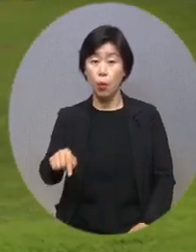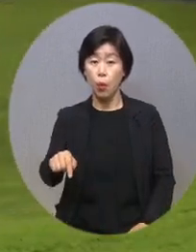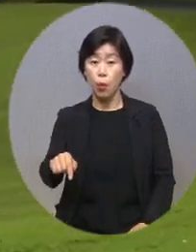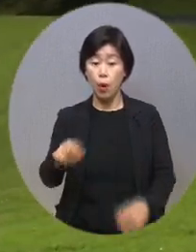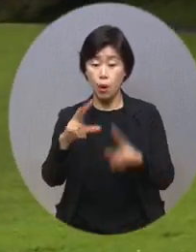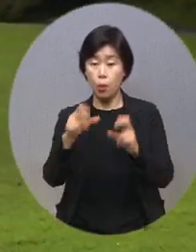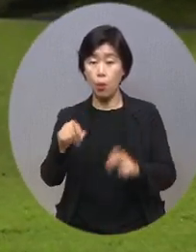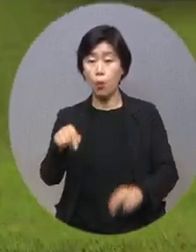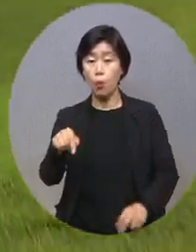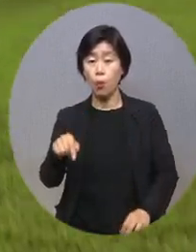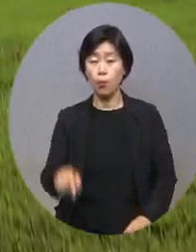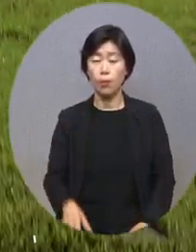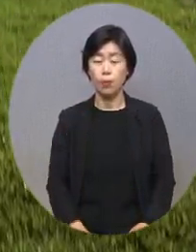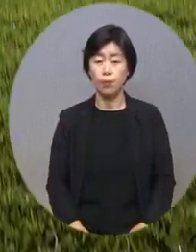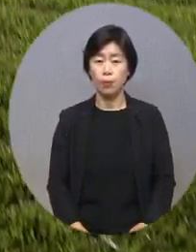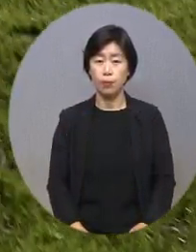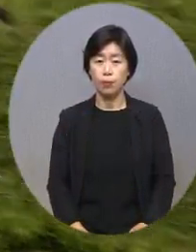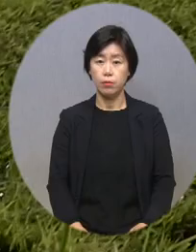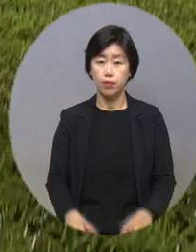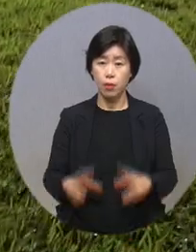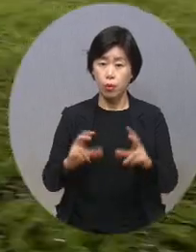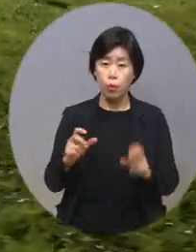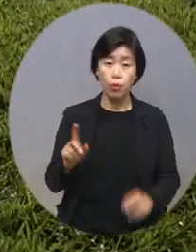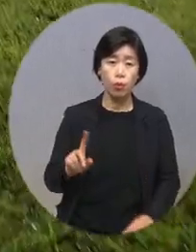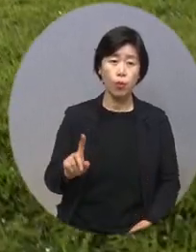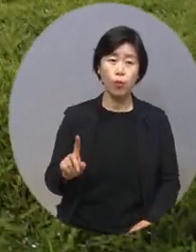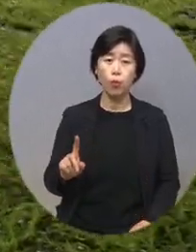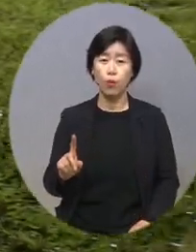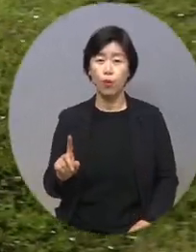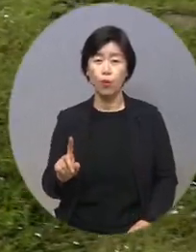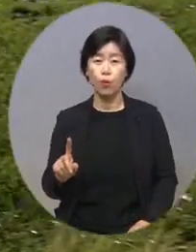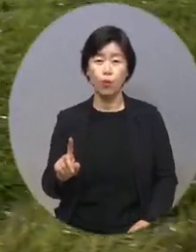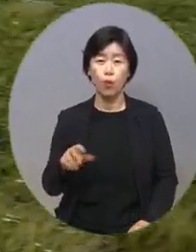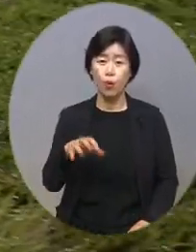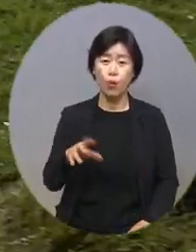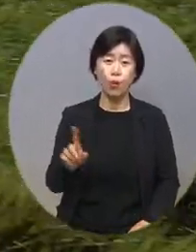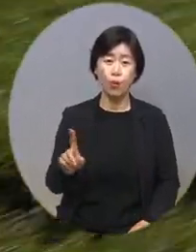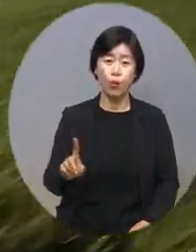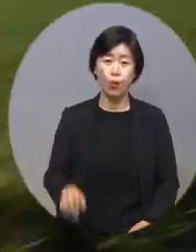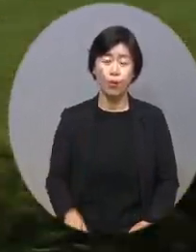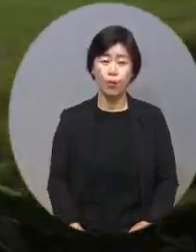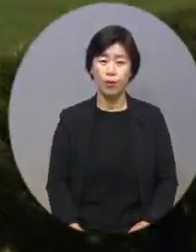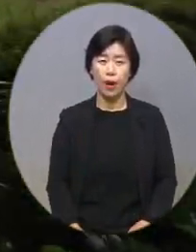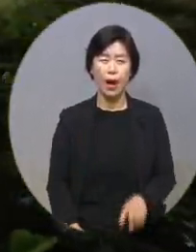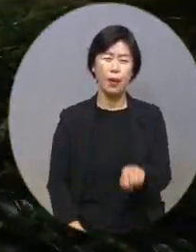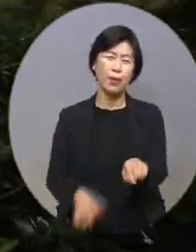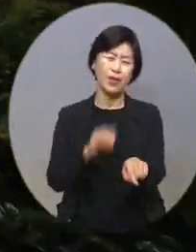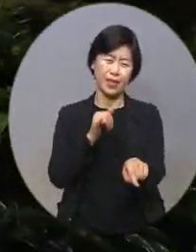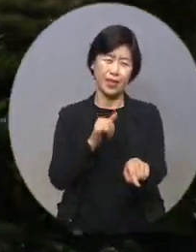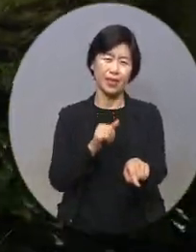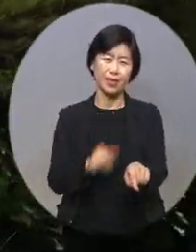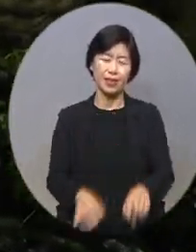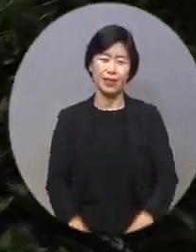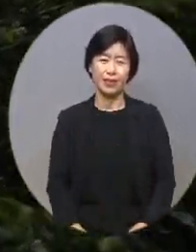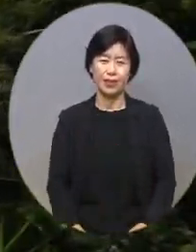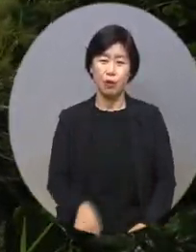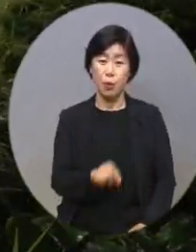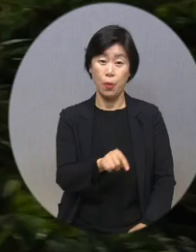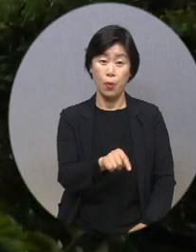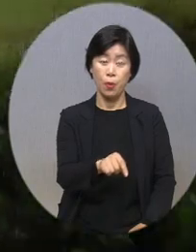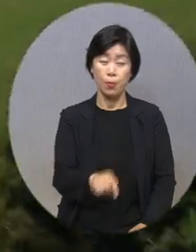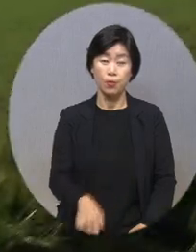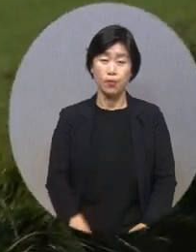여기. 어? 공 어디 있었지? 공 어디 갔어? 여기 선생 있어, 선생. 아, 거기 있다. 여기 있네요. 어, 어디? 아,